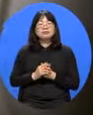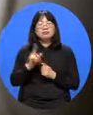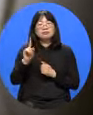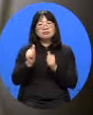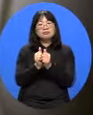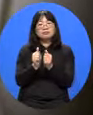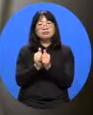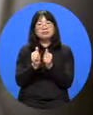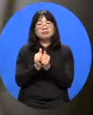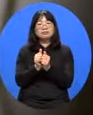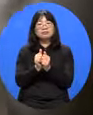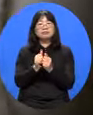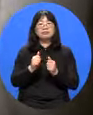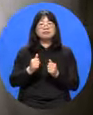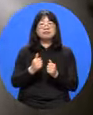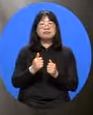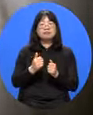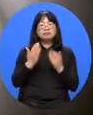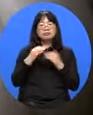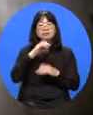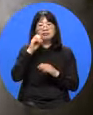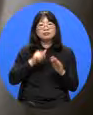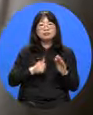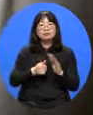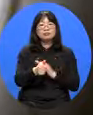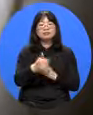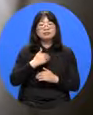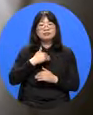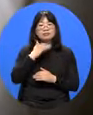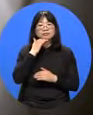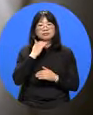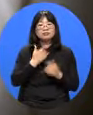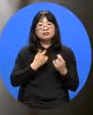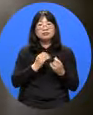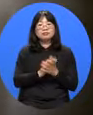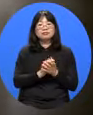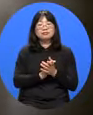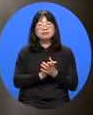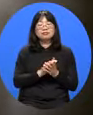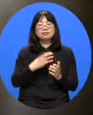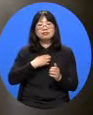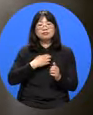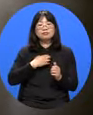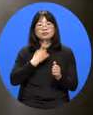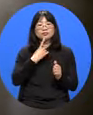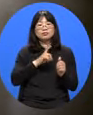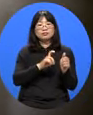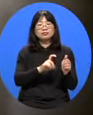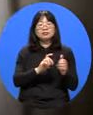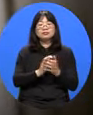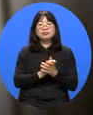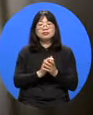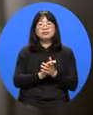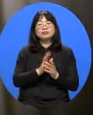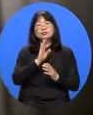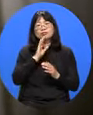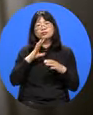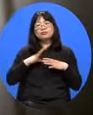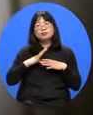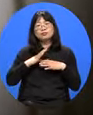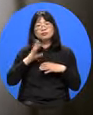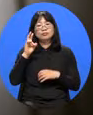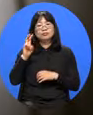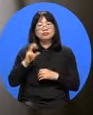어떤 아저씨가 학교에 그냥 들어와서 나랑 동갑인 친구를 위협했대요. 그 친구는 얼마나